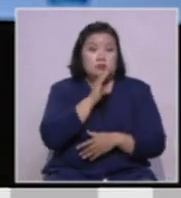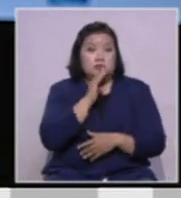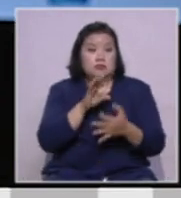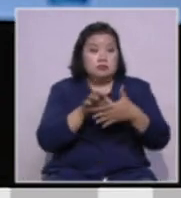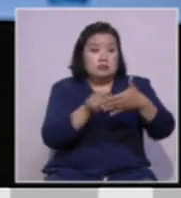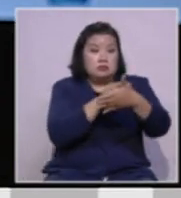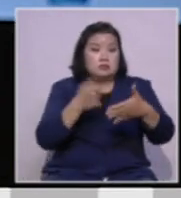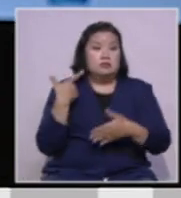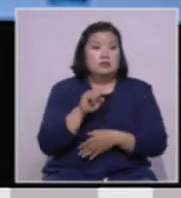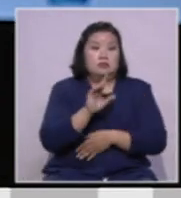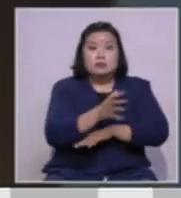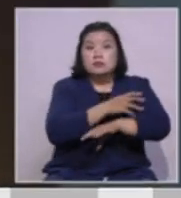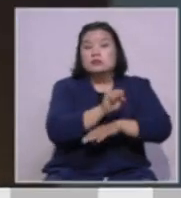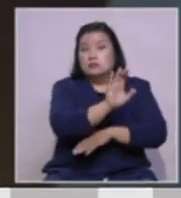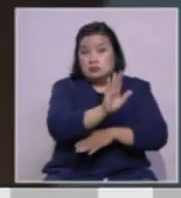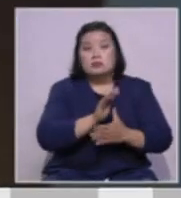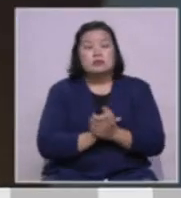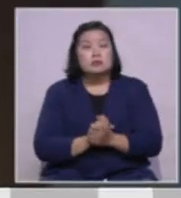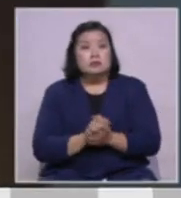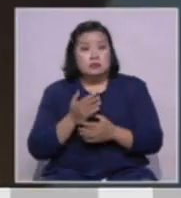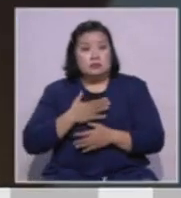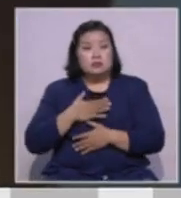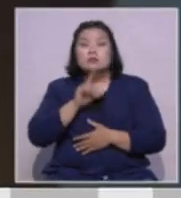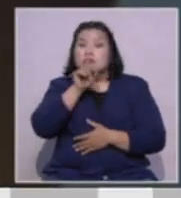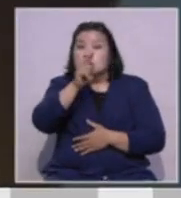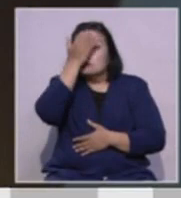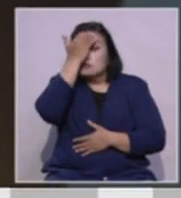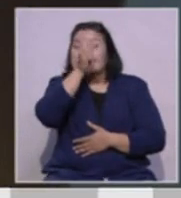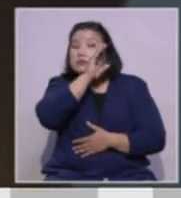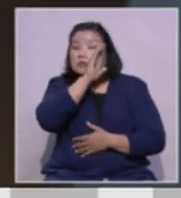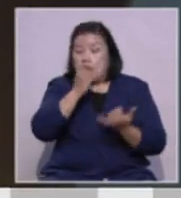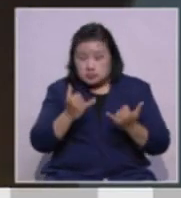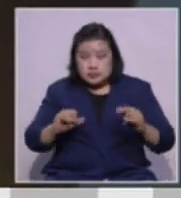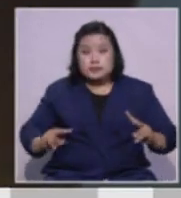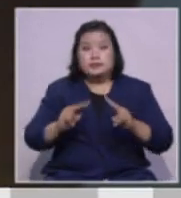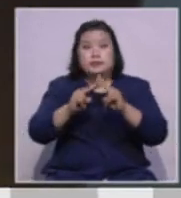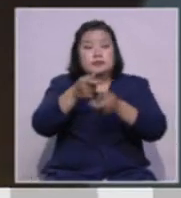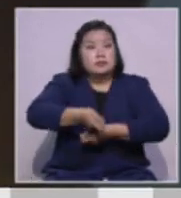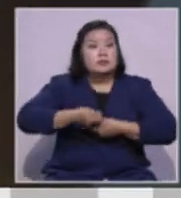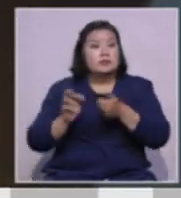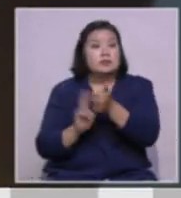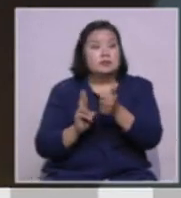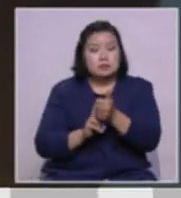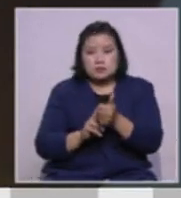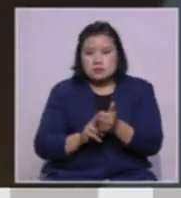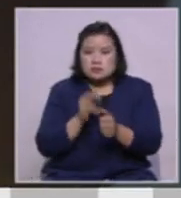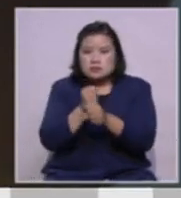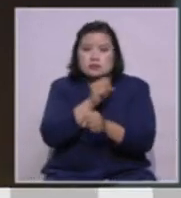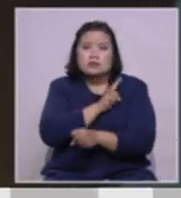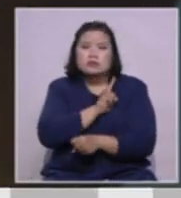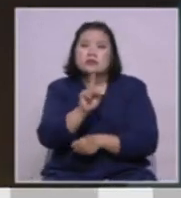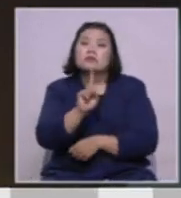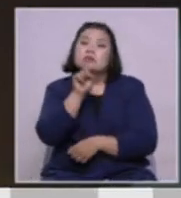ถึงตั้งคำถามไงว่าการที่ถูกเลือกมาดูกระทรวงเกษตรเป็นรัฐมนตรีช่วยเนี่ยตกลงมอบหมายภารกิจอะไรให้นะ